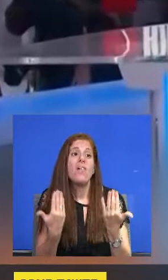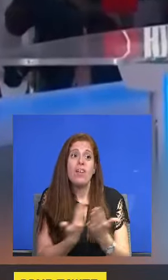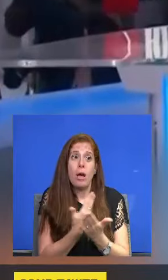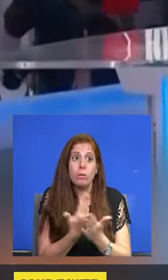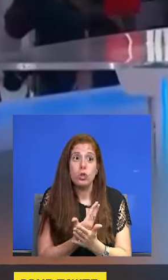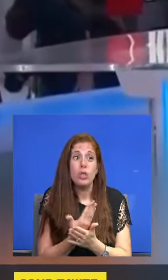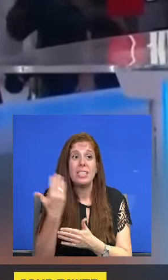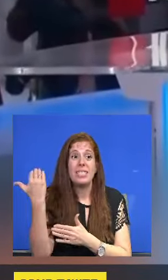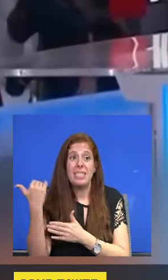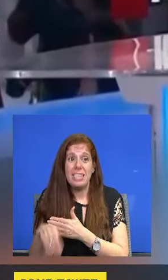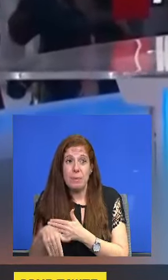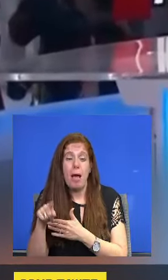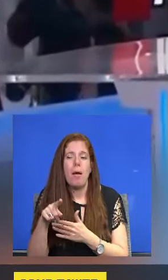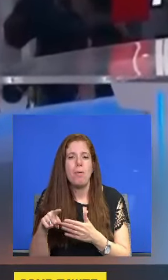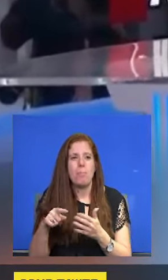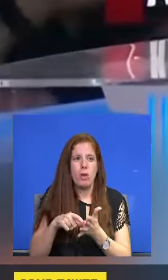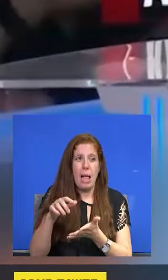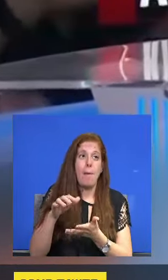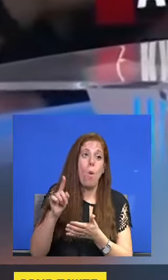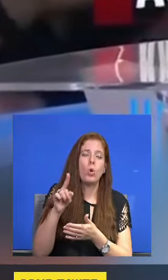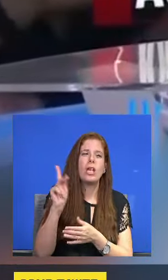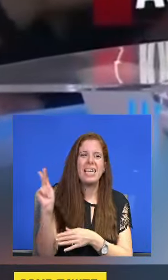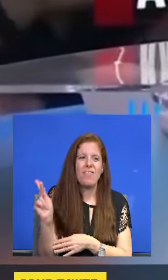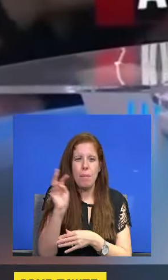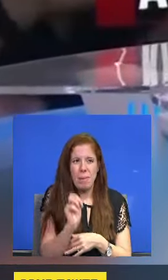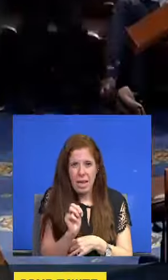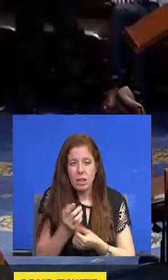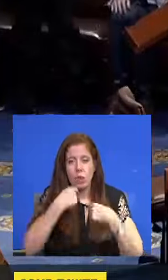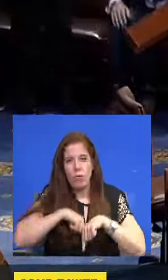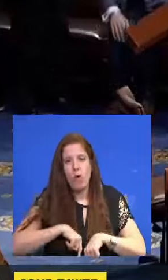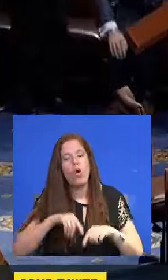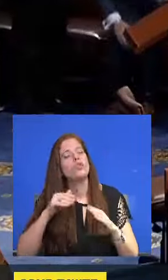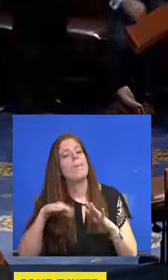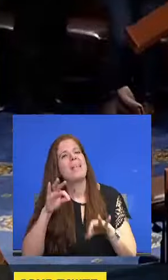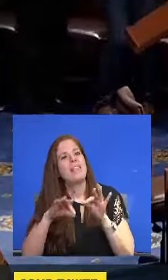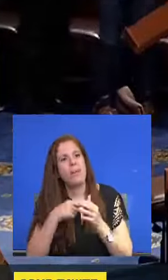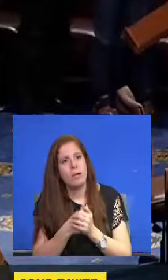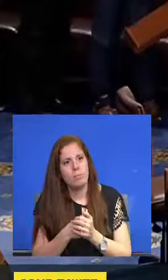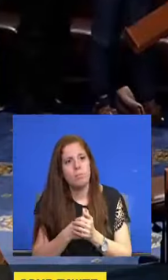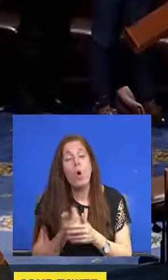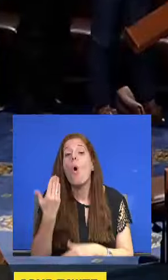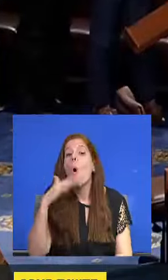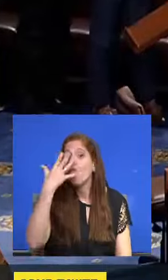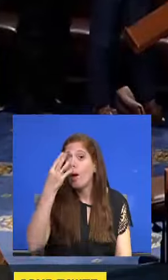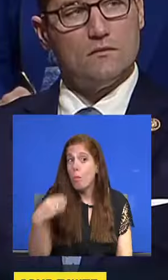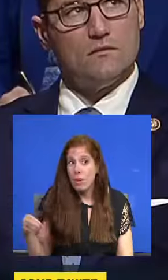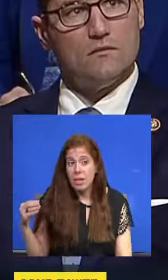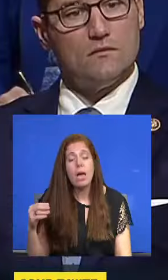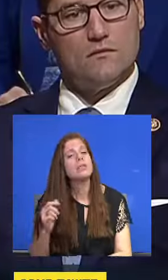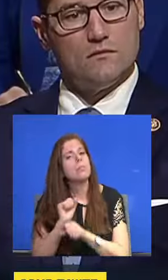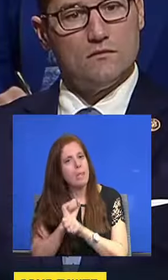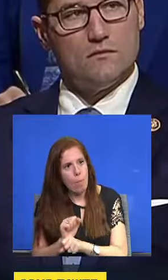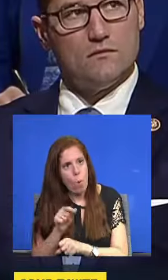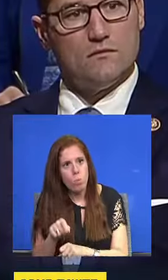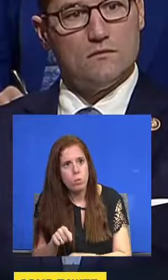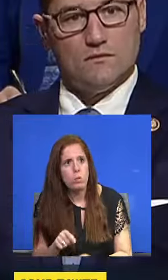and rocky run as Speaker of the House of Representatives has come to an end. רוב הרפובליקנים אומנם התייצבו לצידו. Please